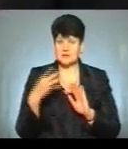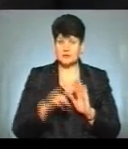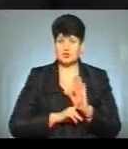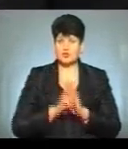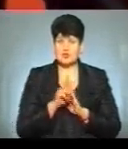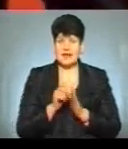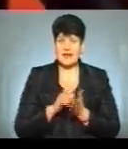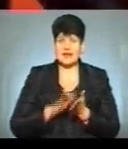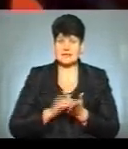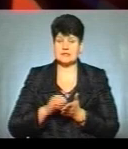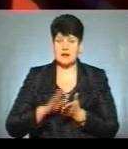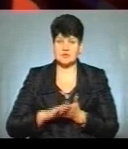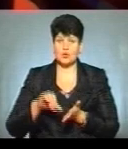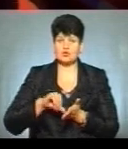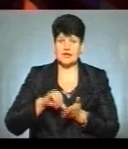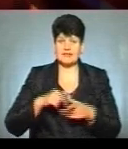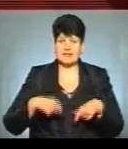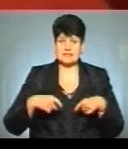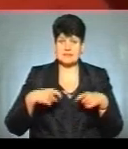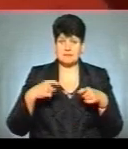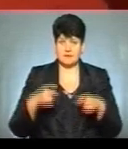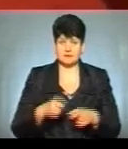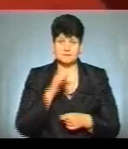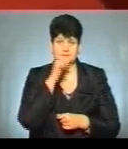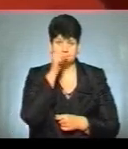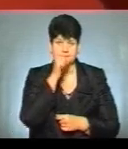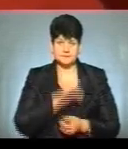8:30 розпочалася реєстрація учасників забігу Санта-Клаусів.